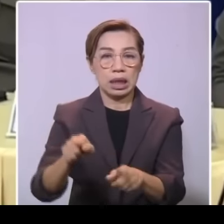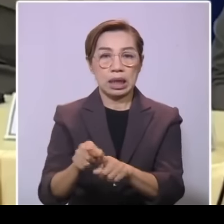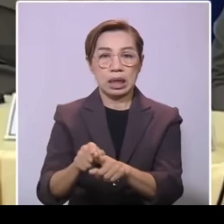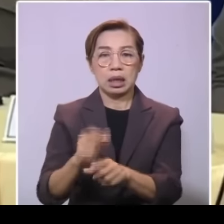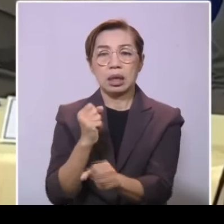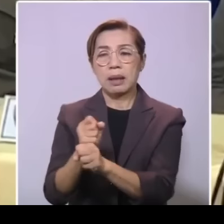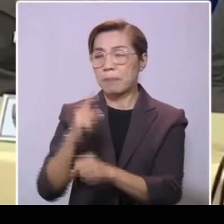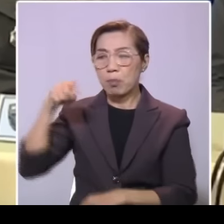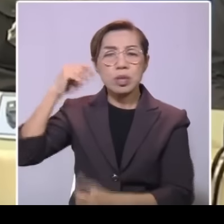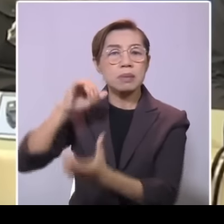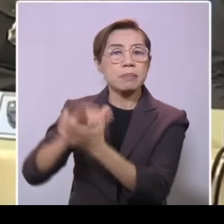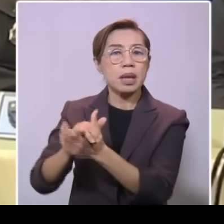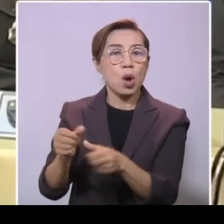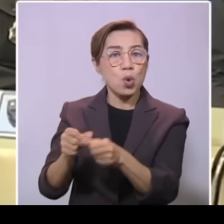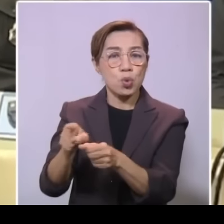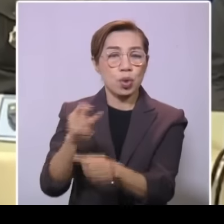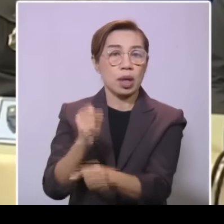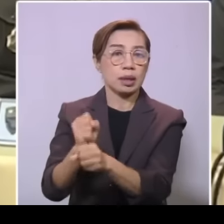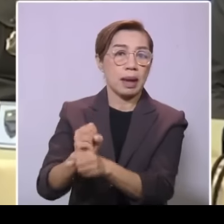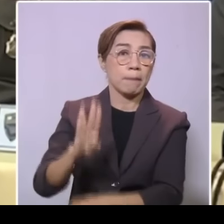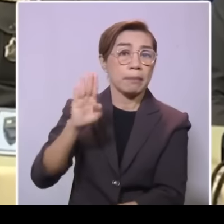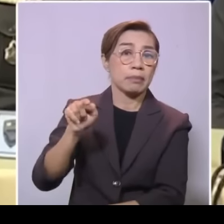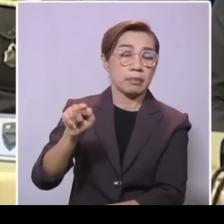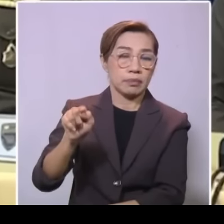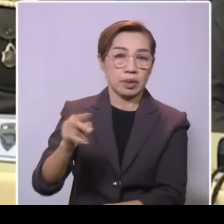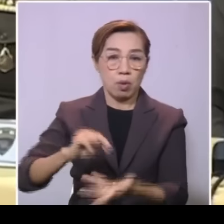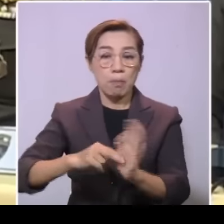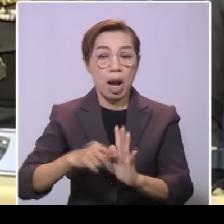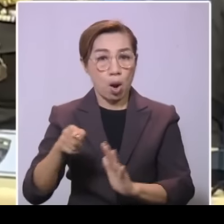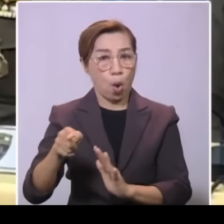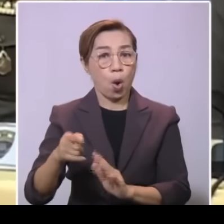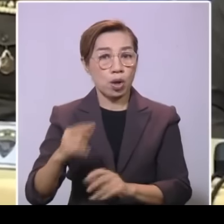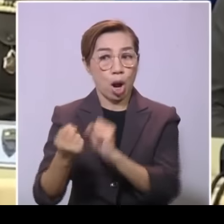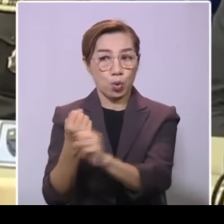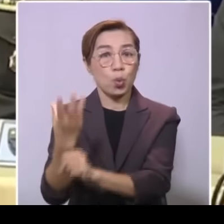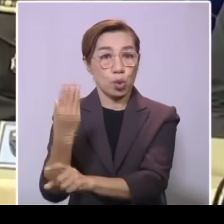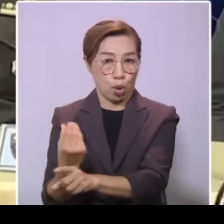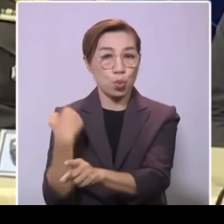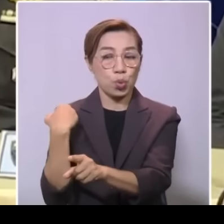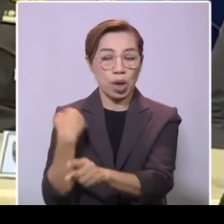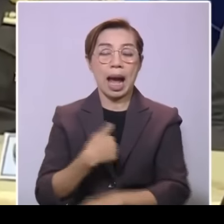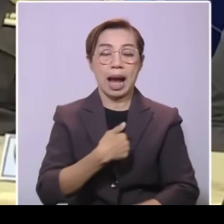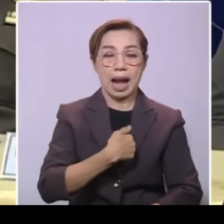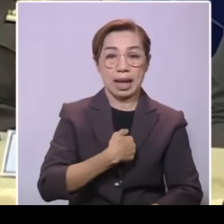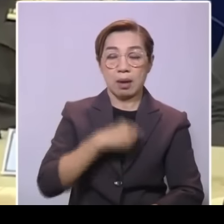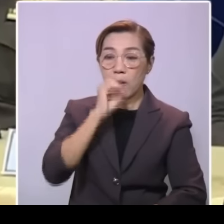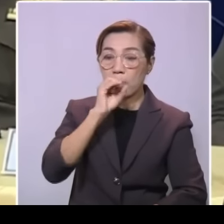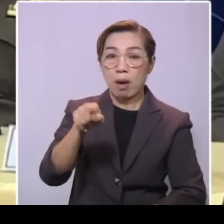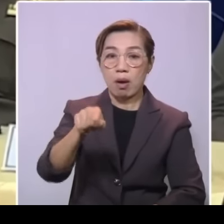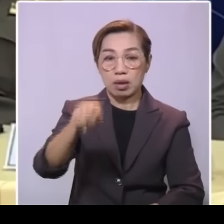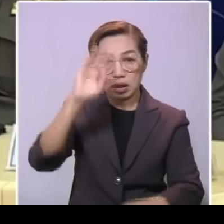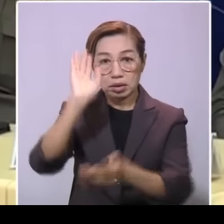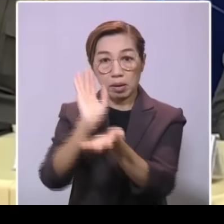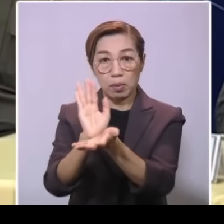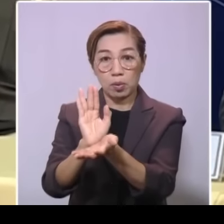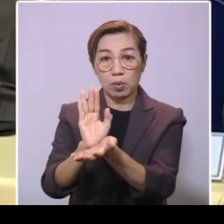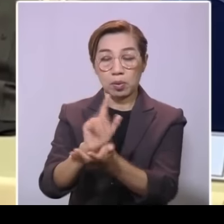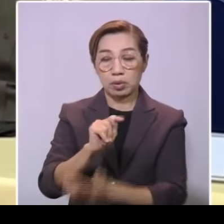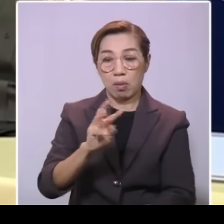าแต่ครับการชุดบ้านป่าก็เป็นวีซ่าที่ยังมีอยู่นะครับเราก็ต้องไปแจ้งเขานะครับก็เรียกแจ้งตม.83